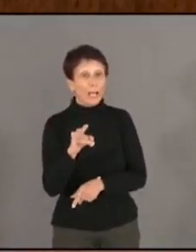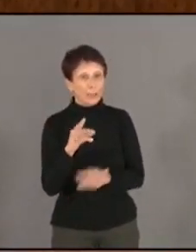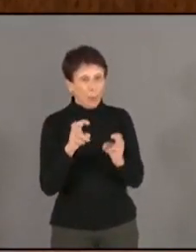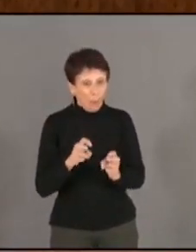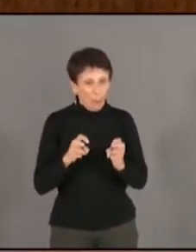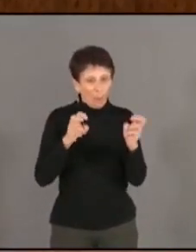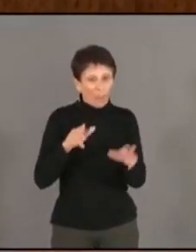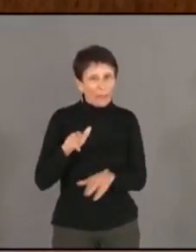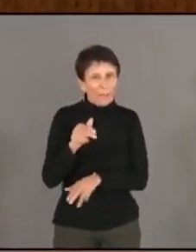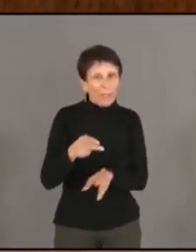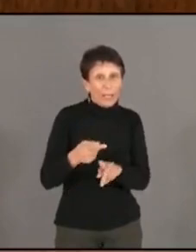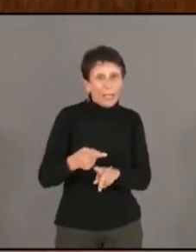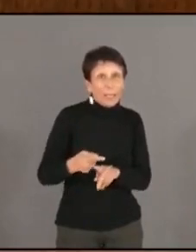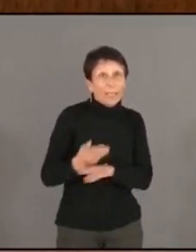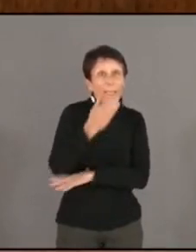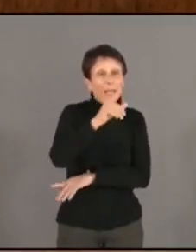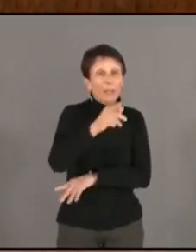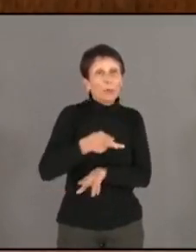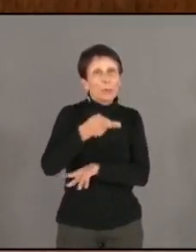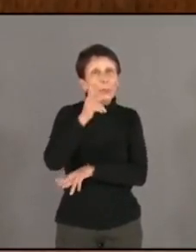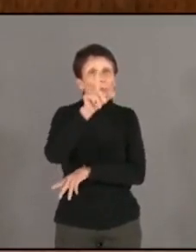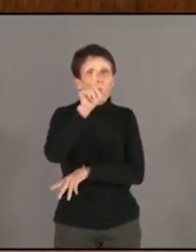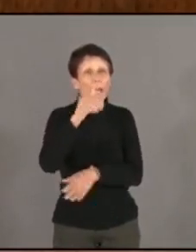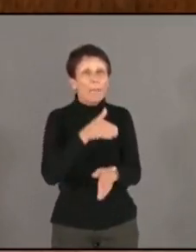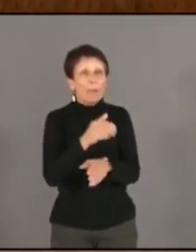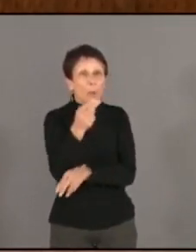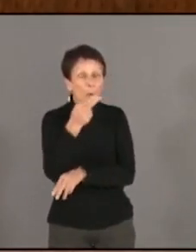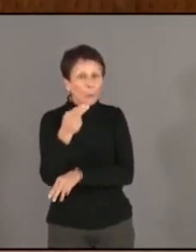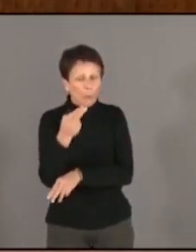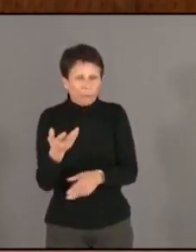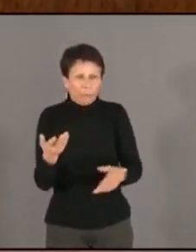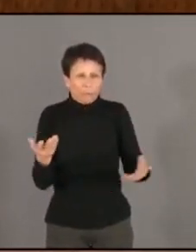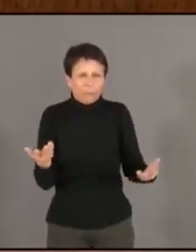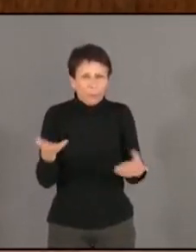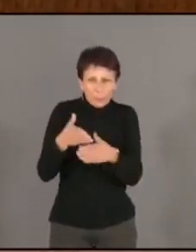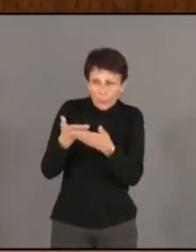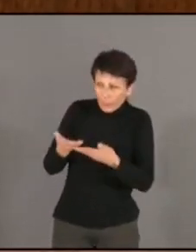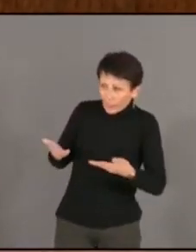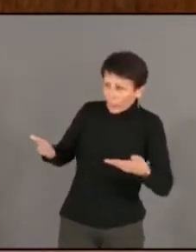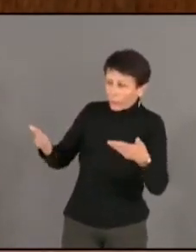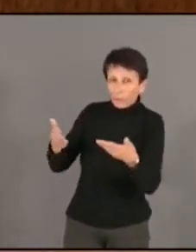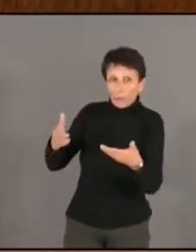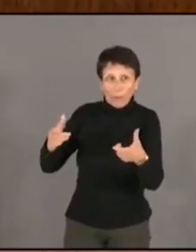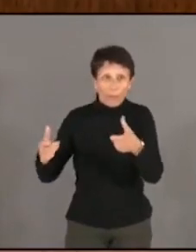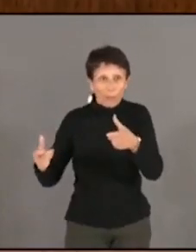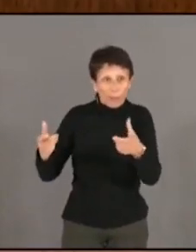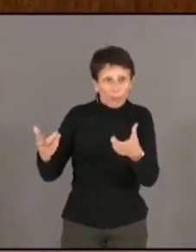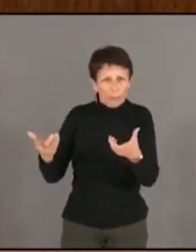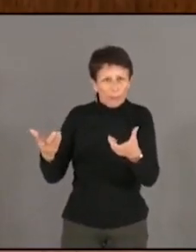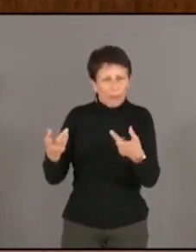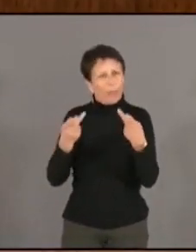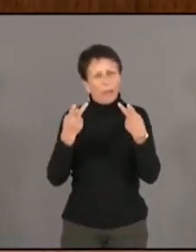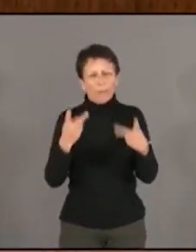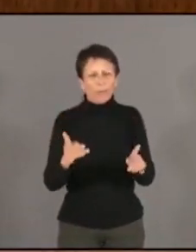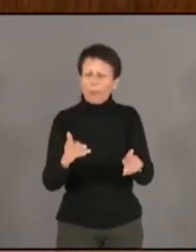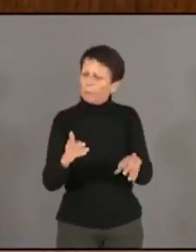20 millions d'euros, c'est ce qu'on apprend en page 18. Pour autant, dans un contexte incertain où la prudence serait de rigueur, la ville maintient le